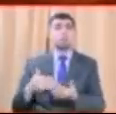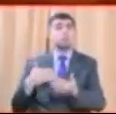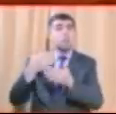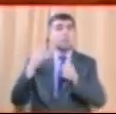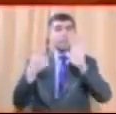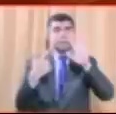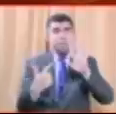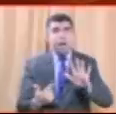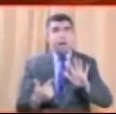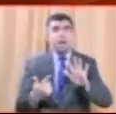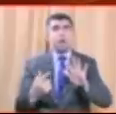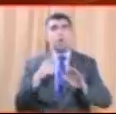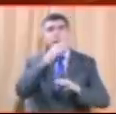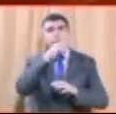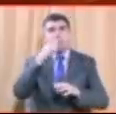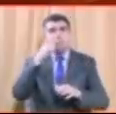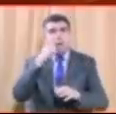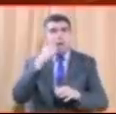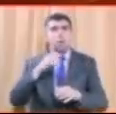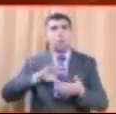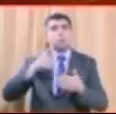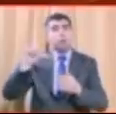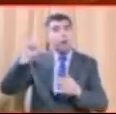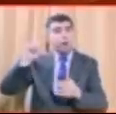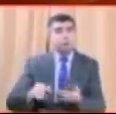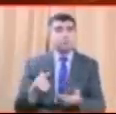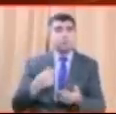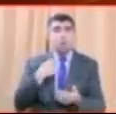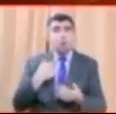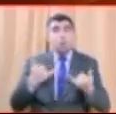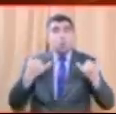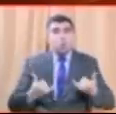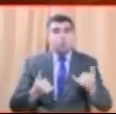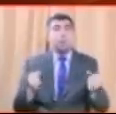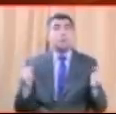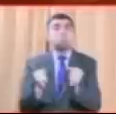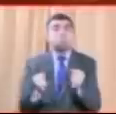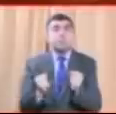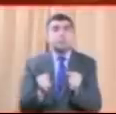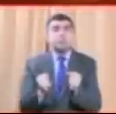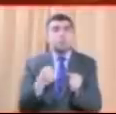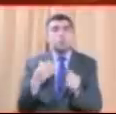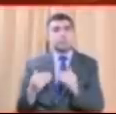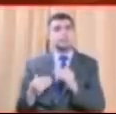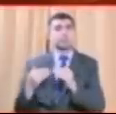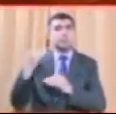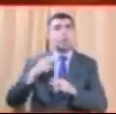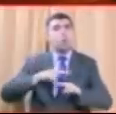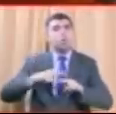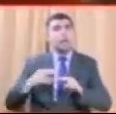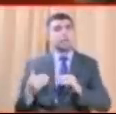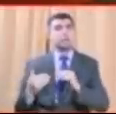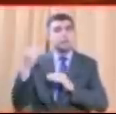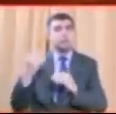وجوان ورمضان. اليوم كاين البرد، كاين شوية زيادة في الخضرة.